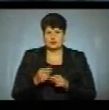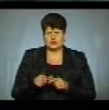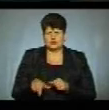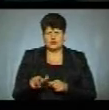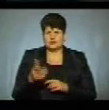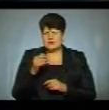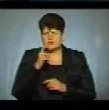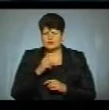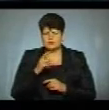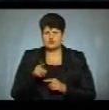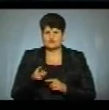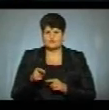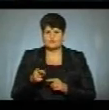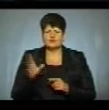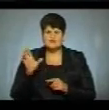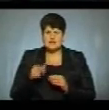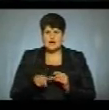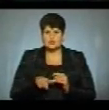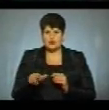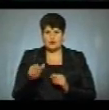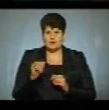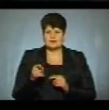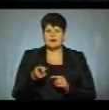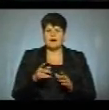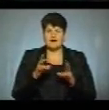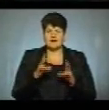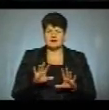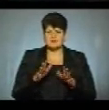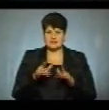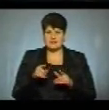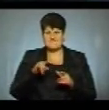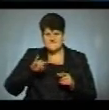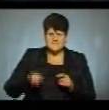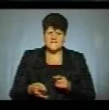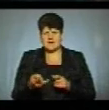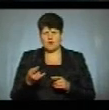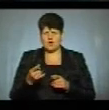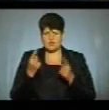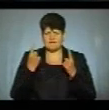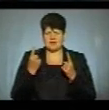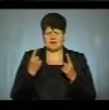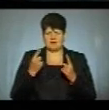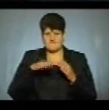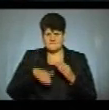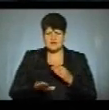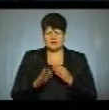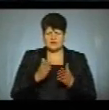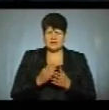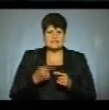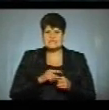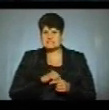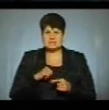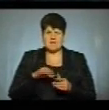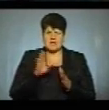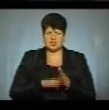її не робили. Та тут вся дорога погана. От бачите, там, де та аварія сталася, то там просто вибоїна величезна в асфальті є. Оця найгірша